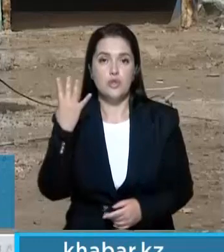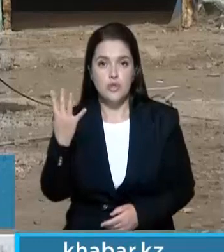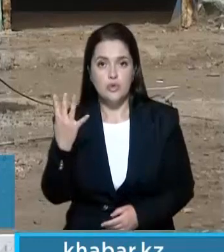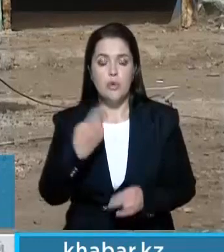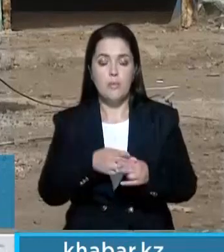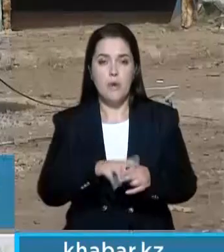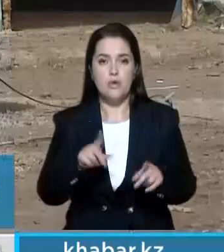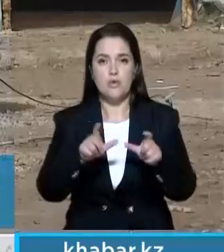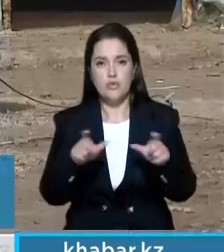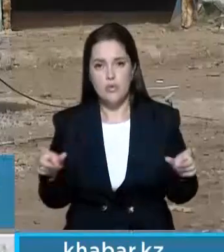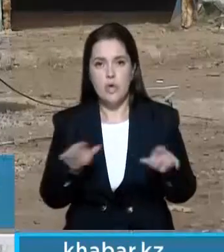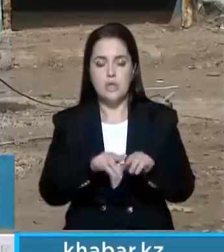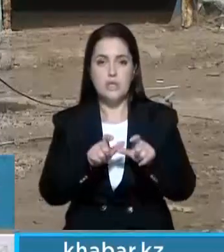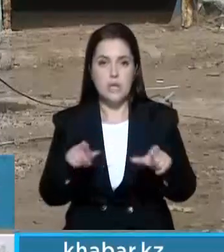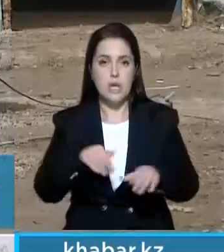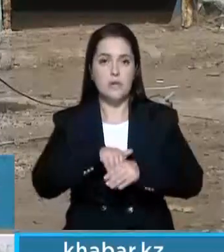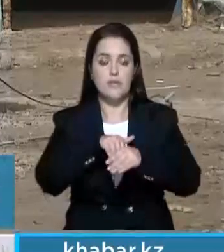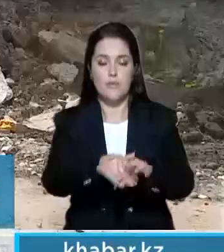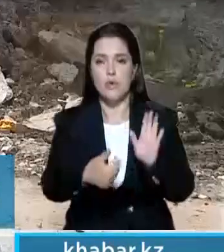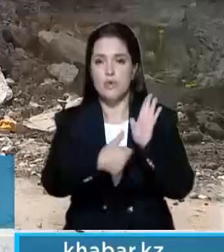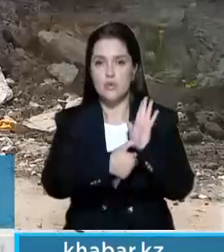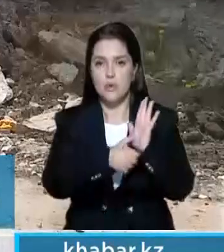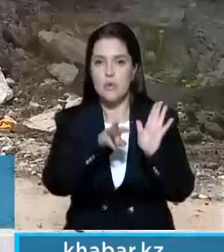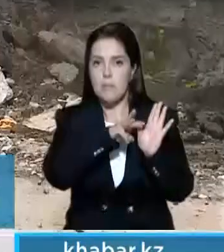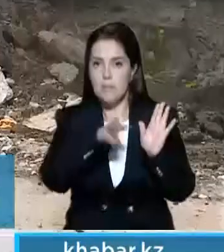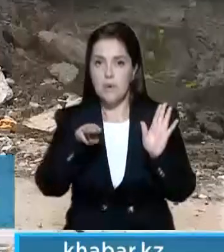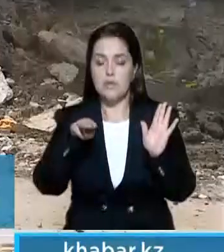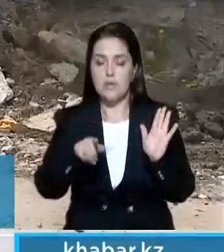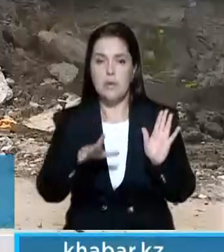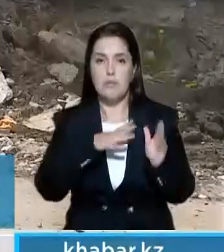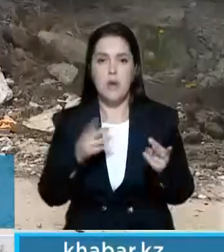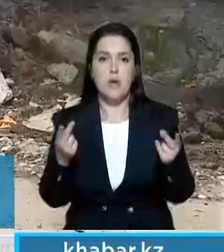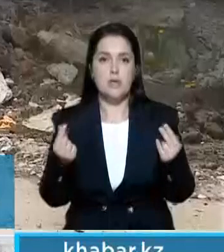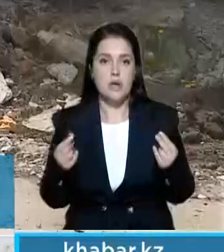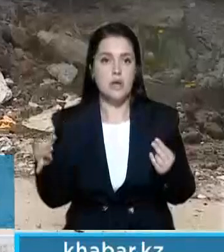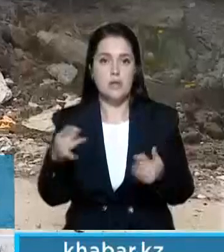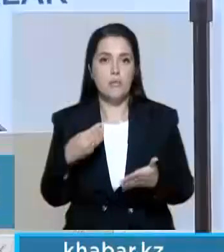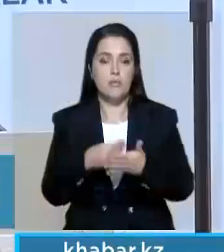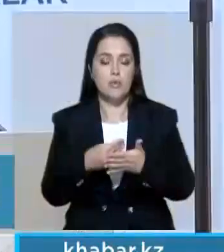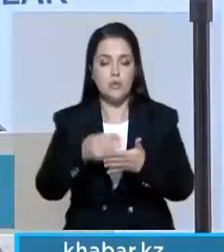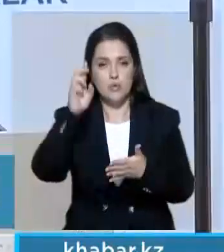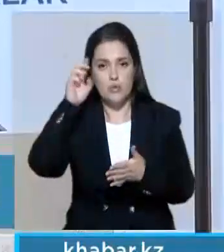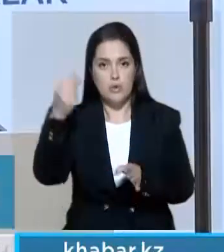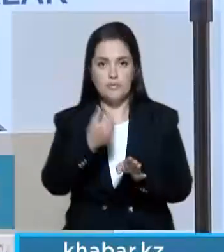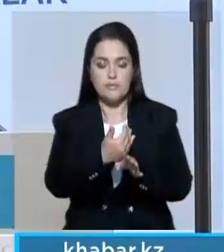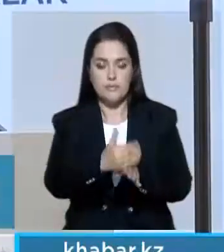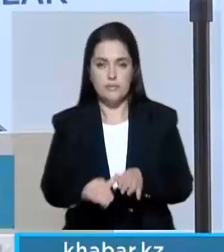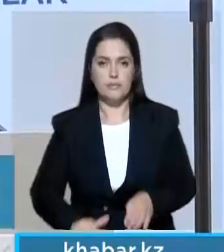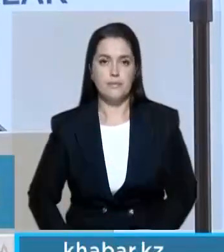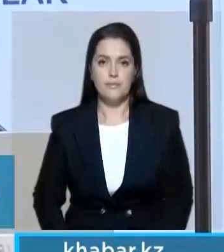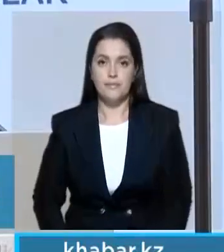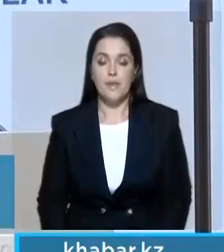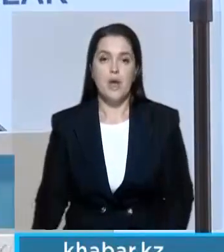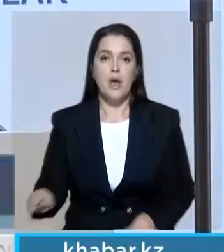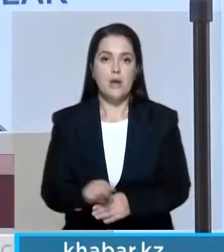объектов образования инвестировали больше 600 миллионов тенге средств республиканского бюджета. На